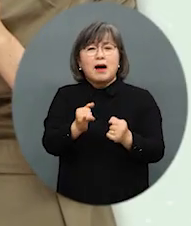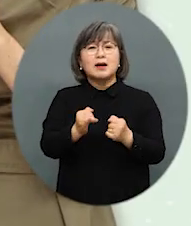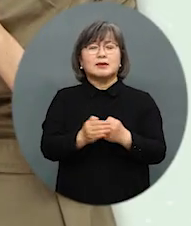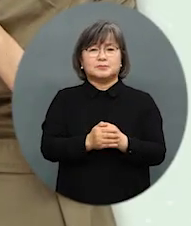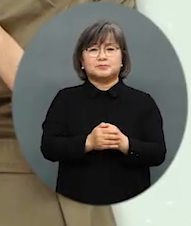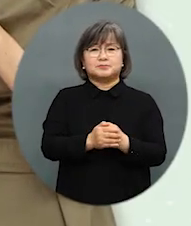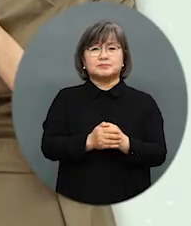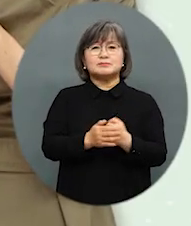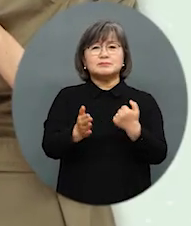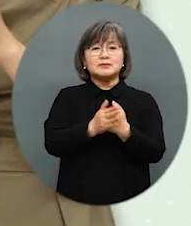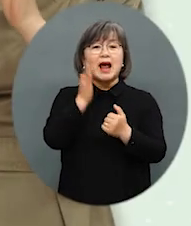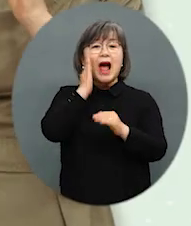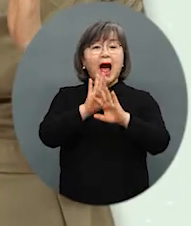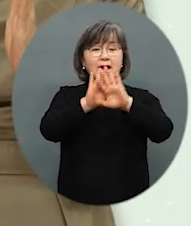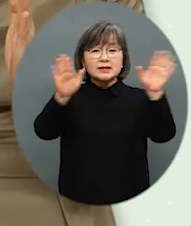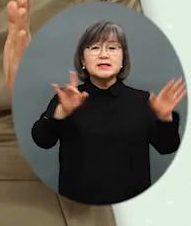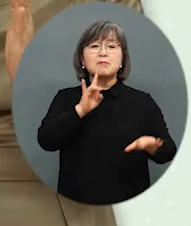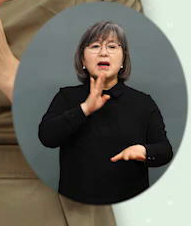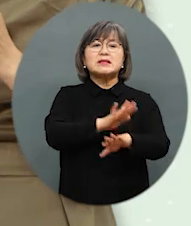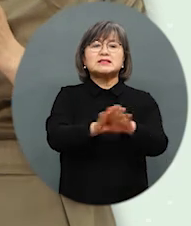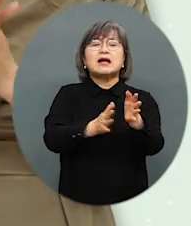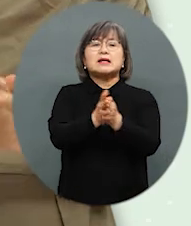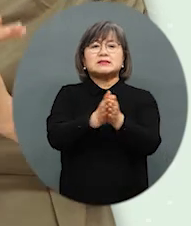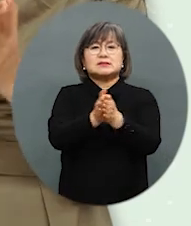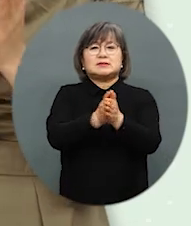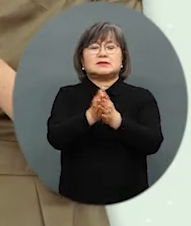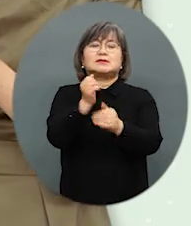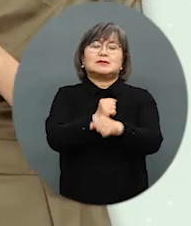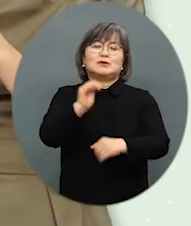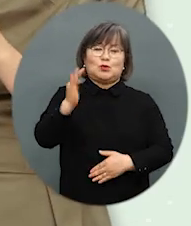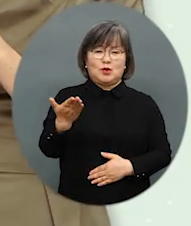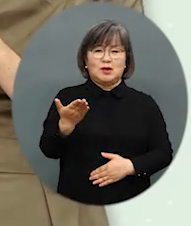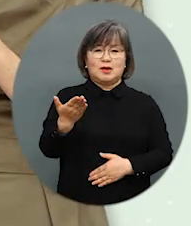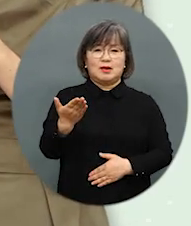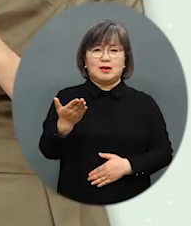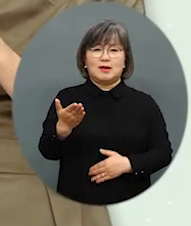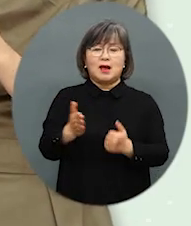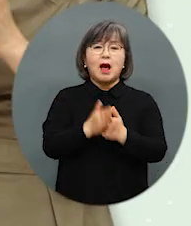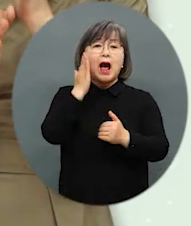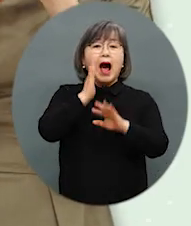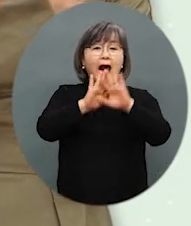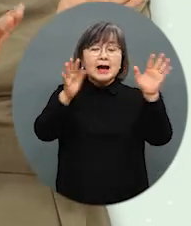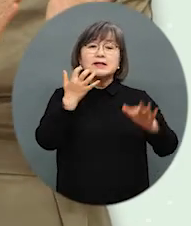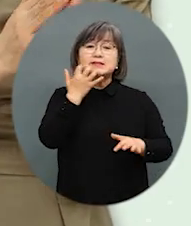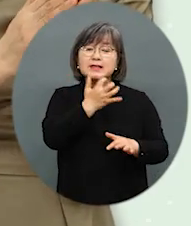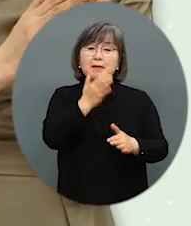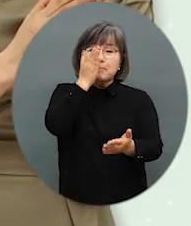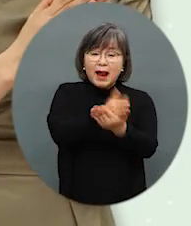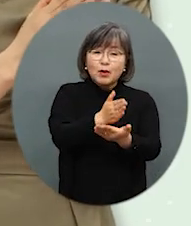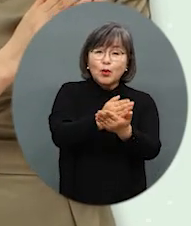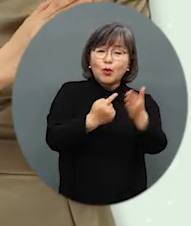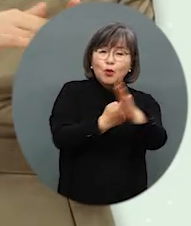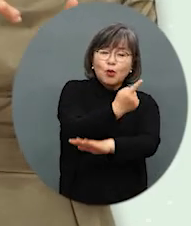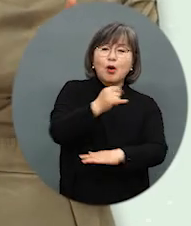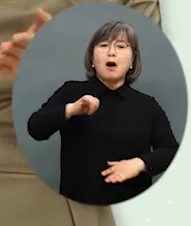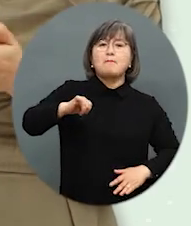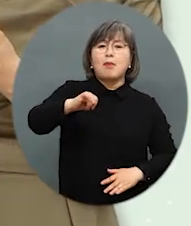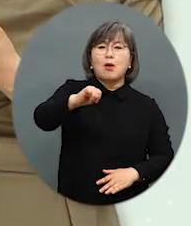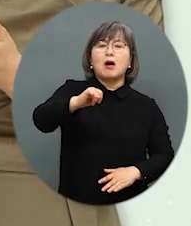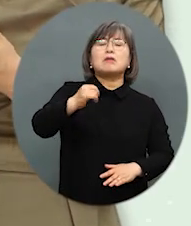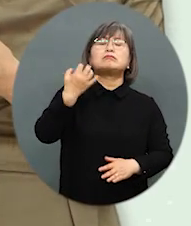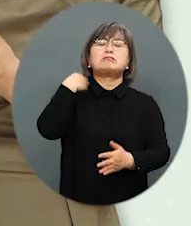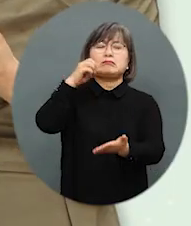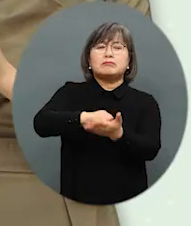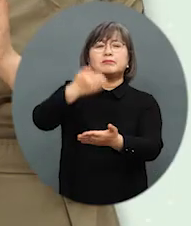세균과 바이러스니까요. 하늘색 부분만이 잘 씻겨진 부분이에요. 하늘색 부분을 제외하고는